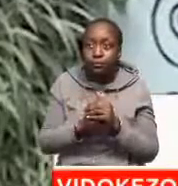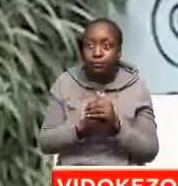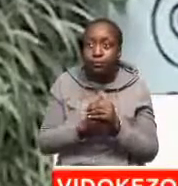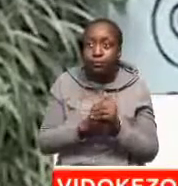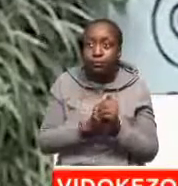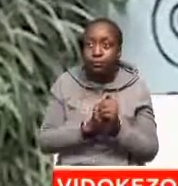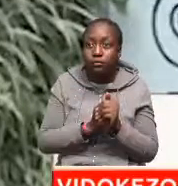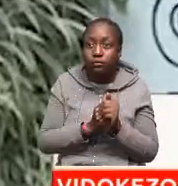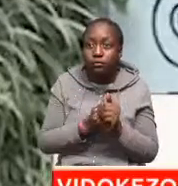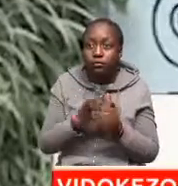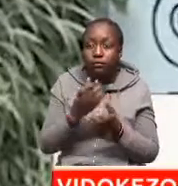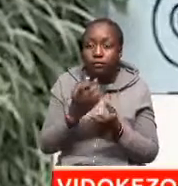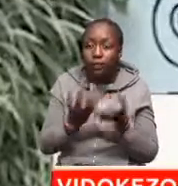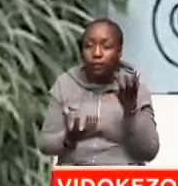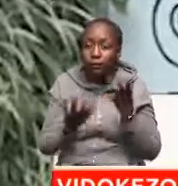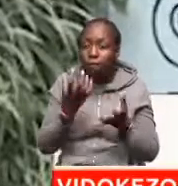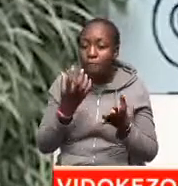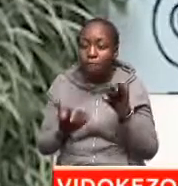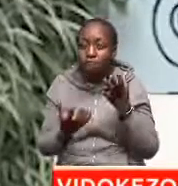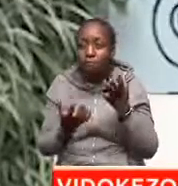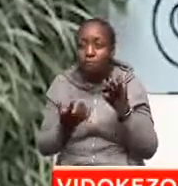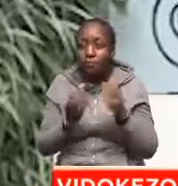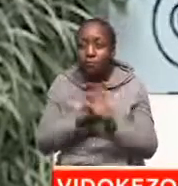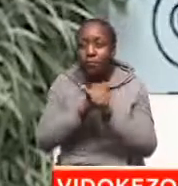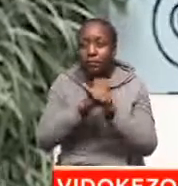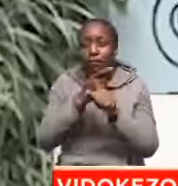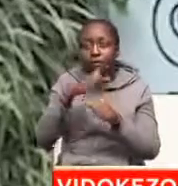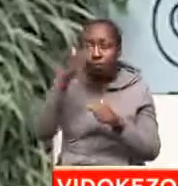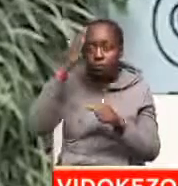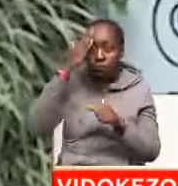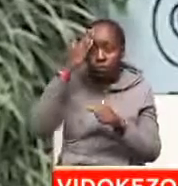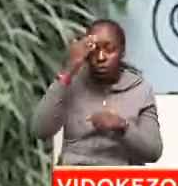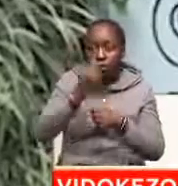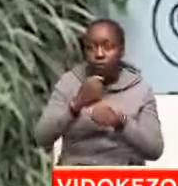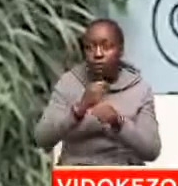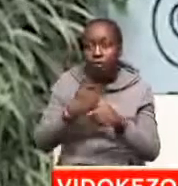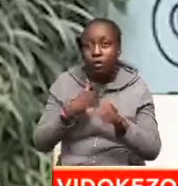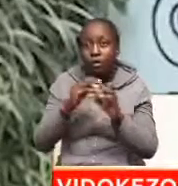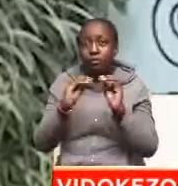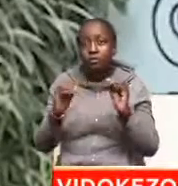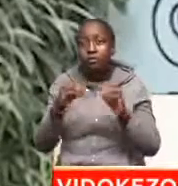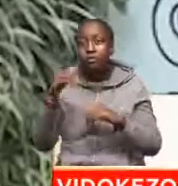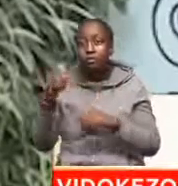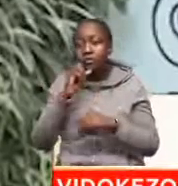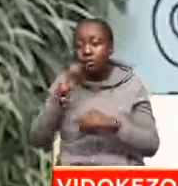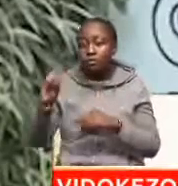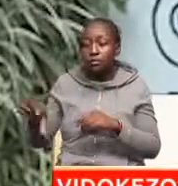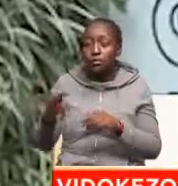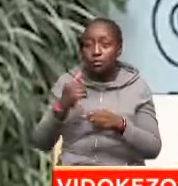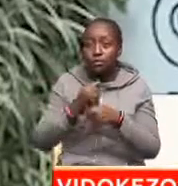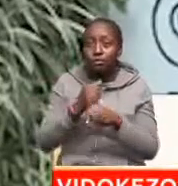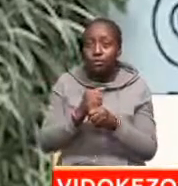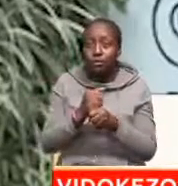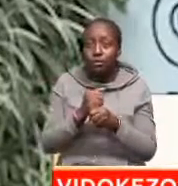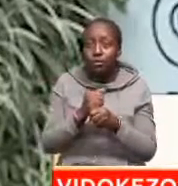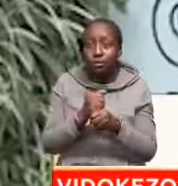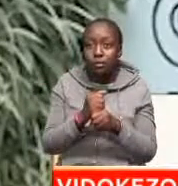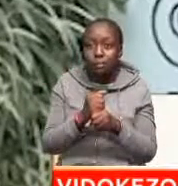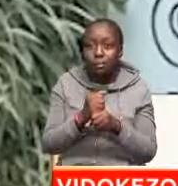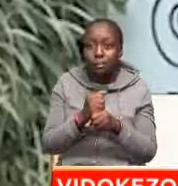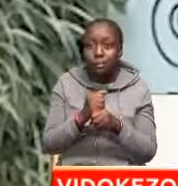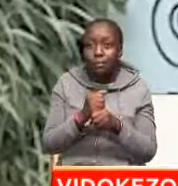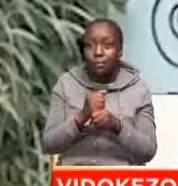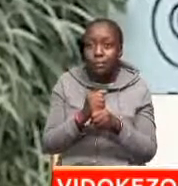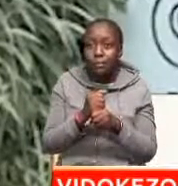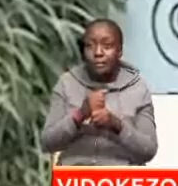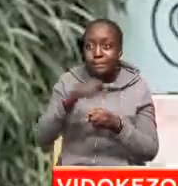uchumi wetu lindo kwa sababu tunajua uhaba wa kazi huko na wengine watapoteza kazi kwa sababu ya hii COVID. Serikali